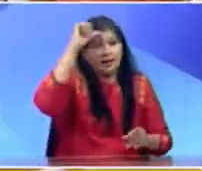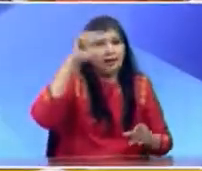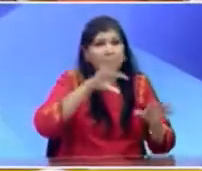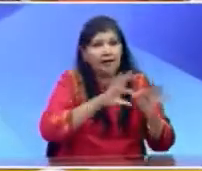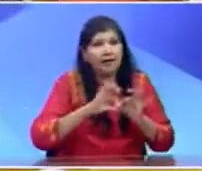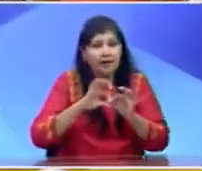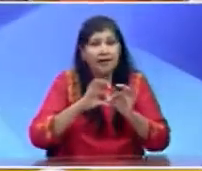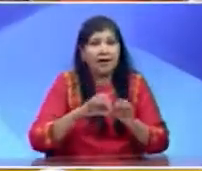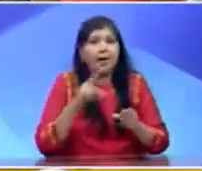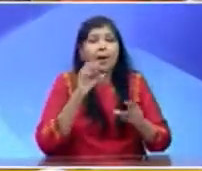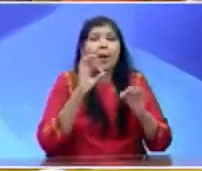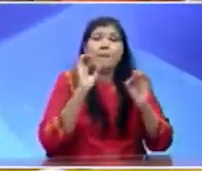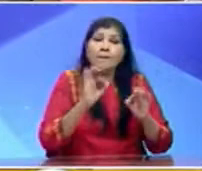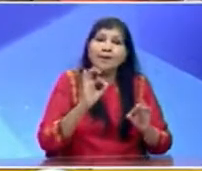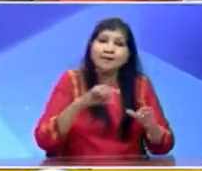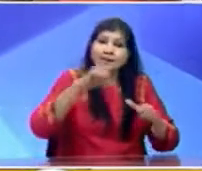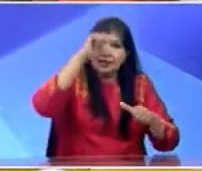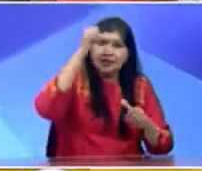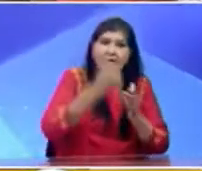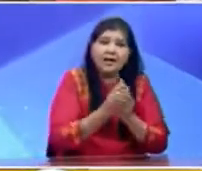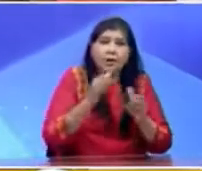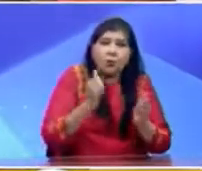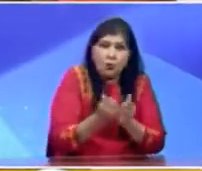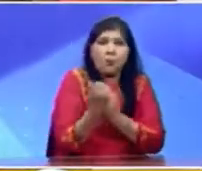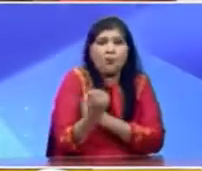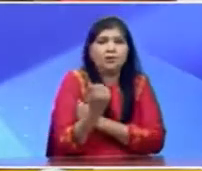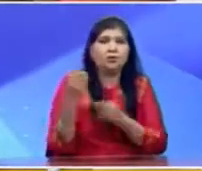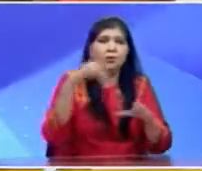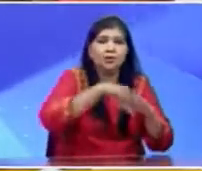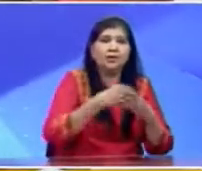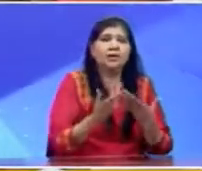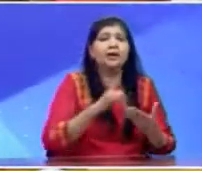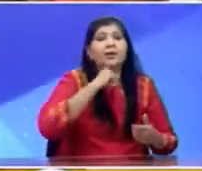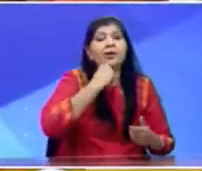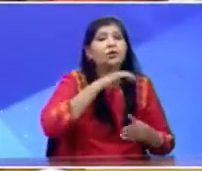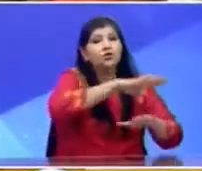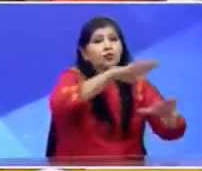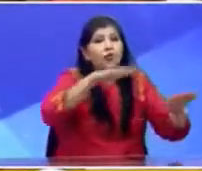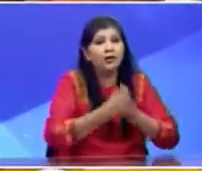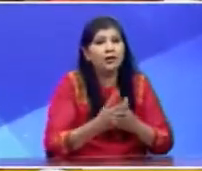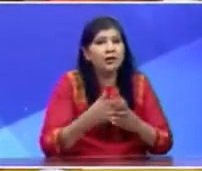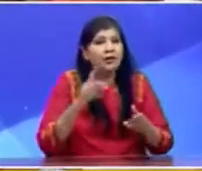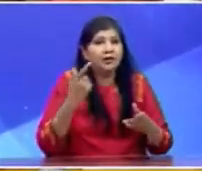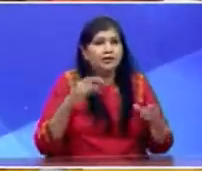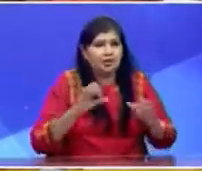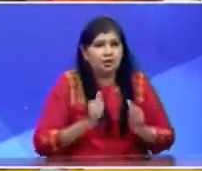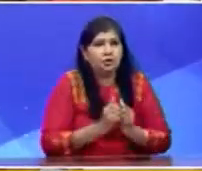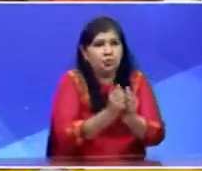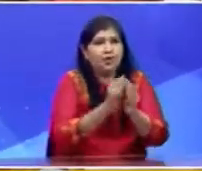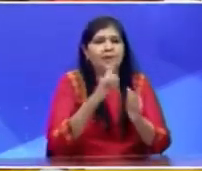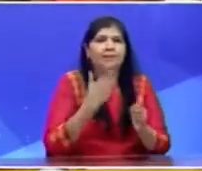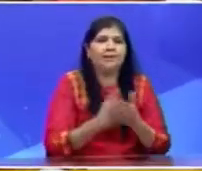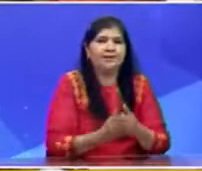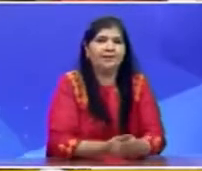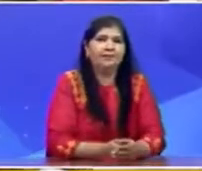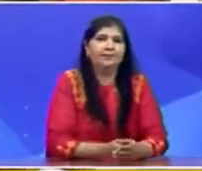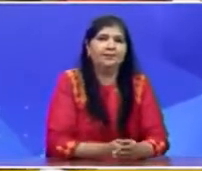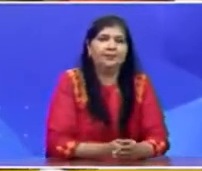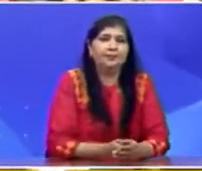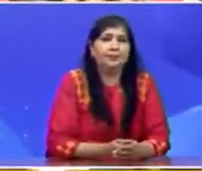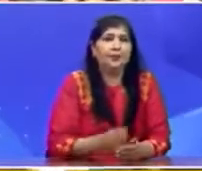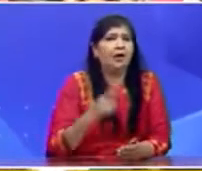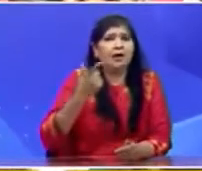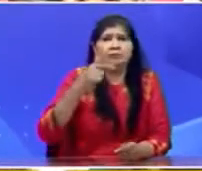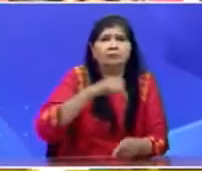लिए बहुत जरूरी है। हमारे युवाओं को इनसे जरूर जुड़ना चाहिए। और आप जब